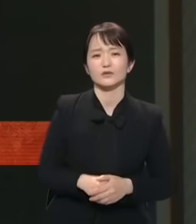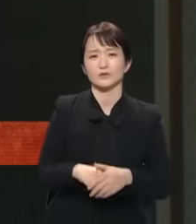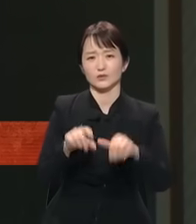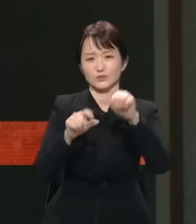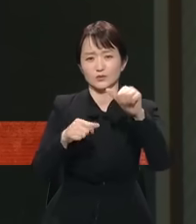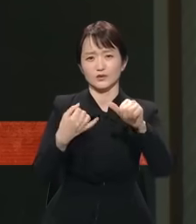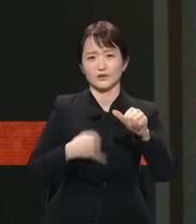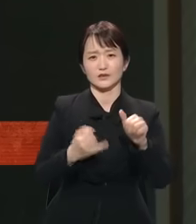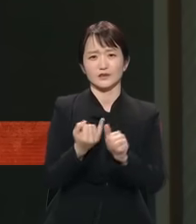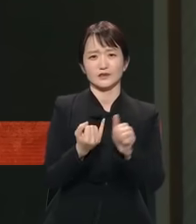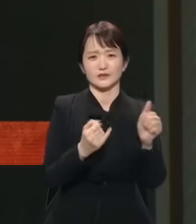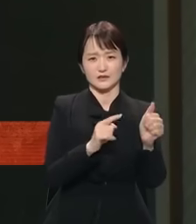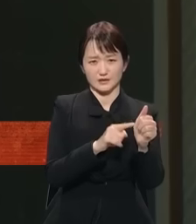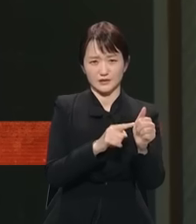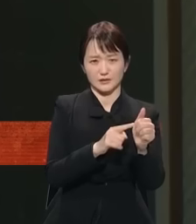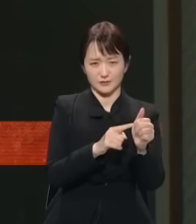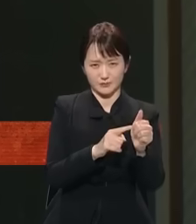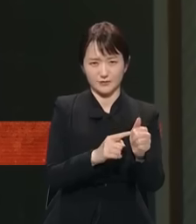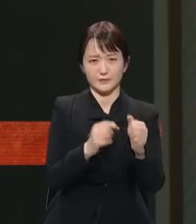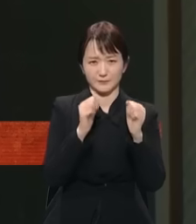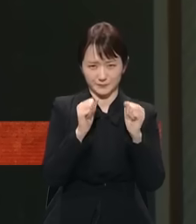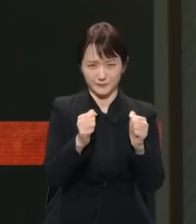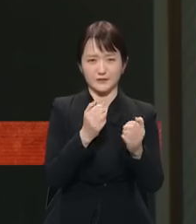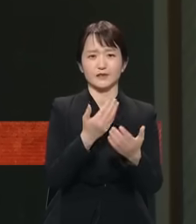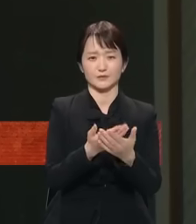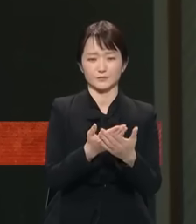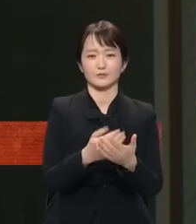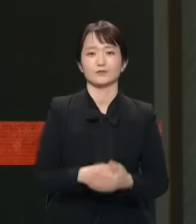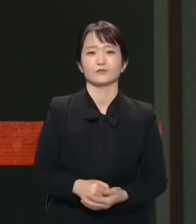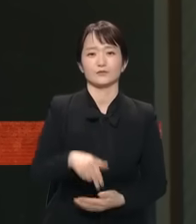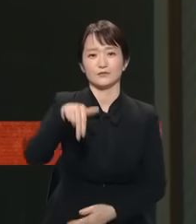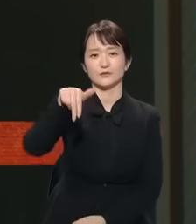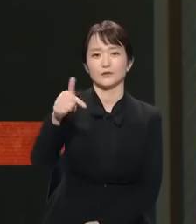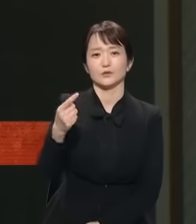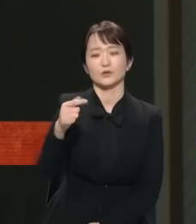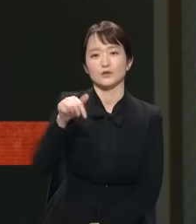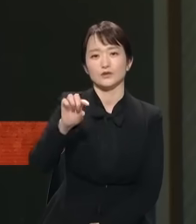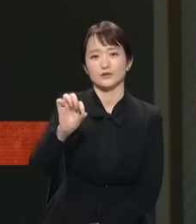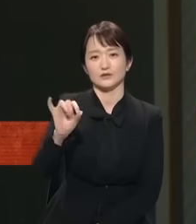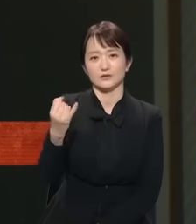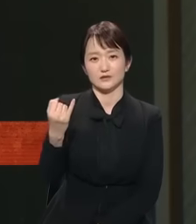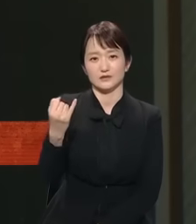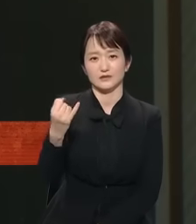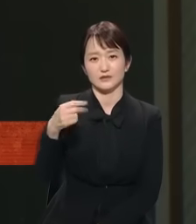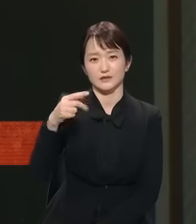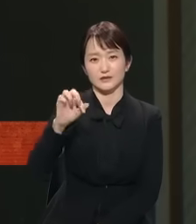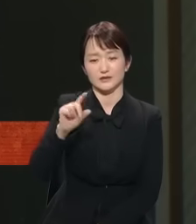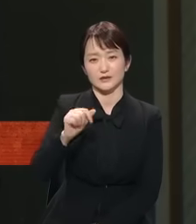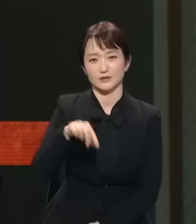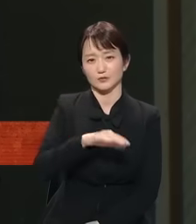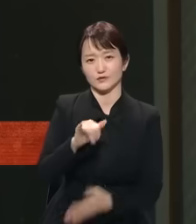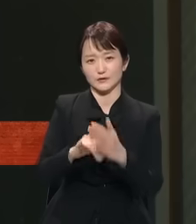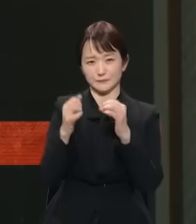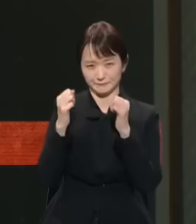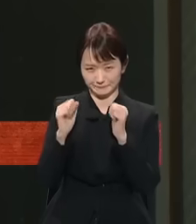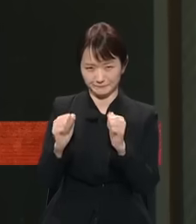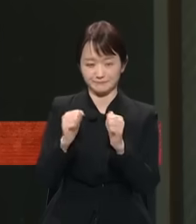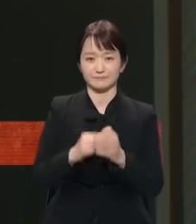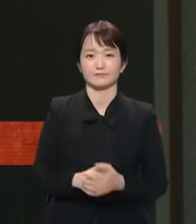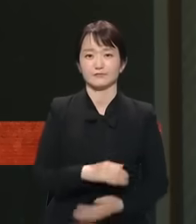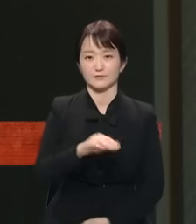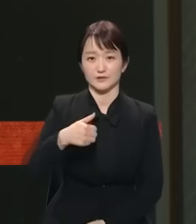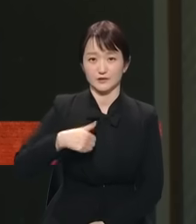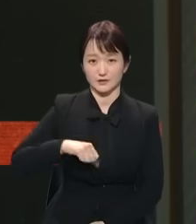사위보는 김난희 화이팅하라고 해주세요 하신 박영희님. 자, 조경연 여사 신아영 우리 가족 화이팅 하신 신지영님. 우리